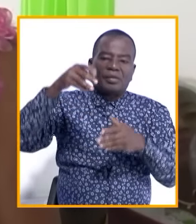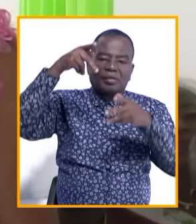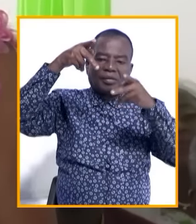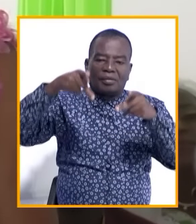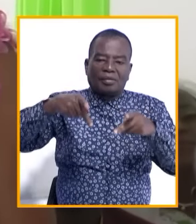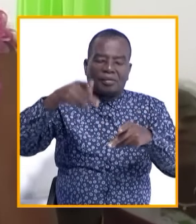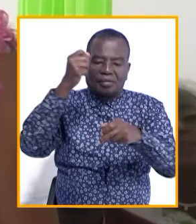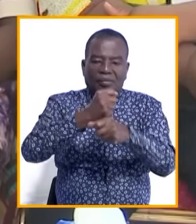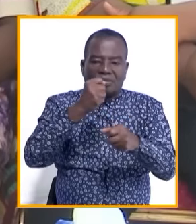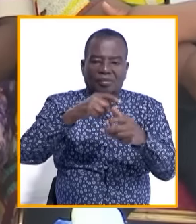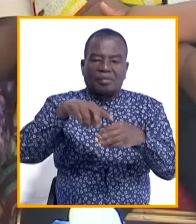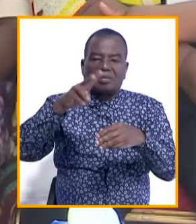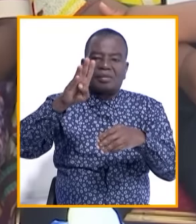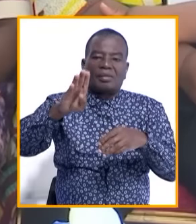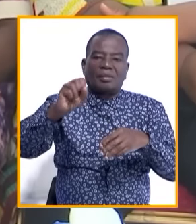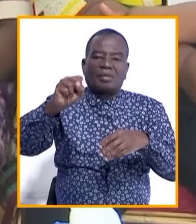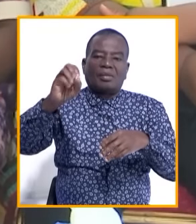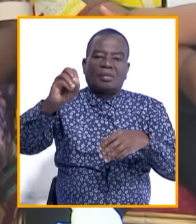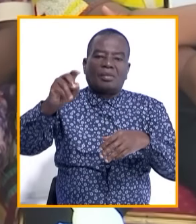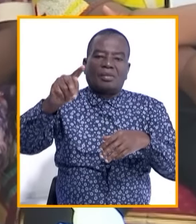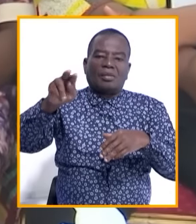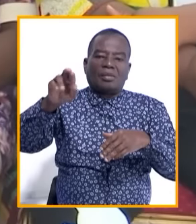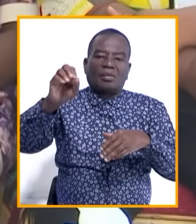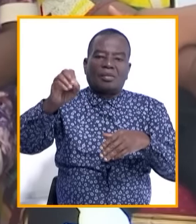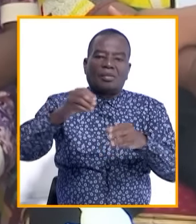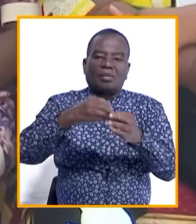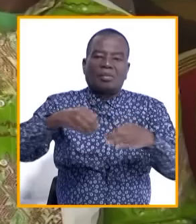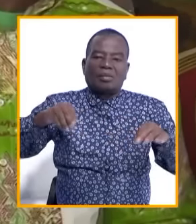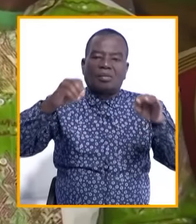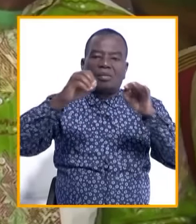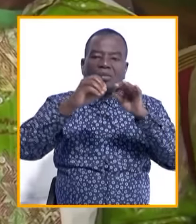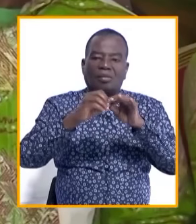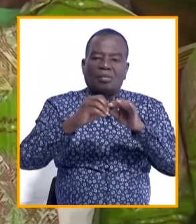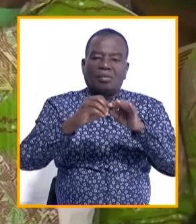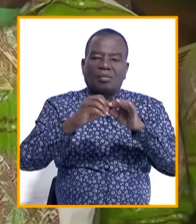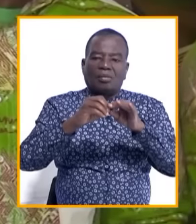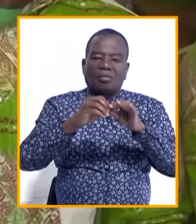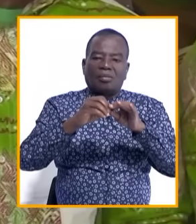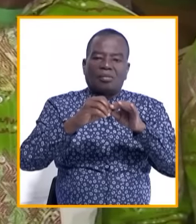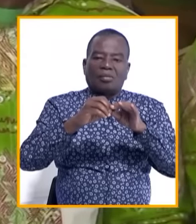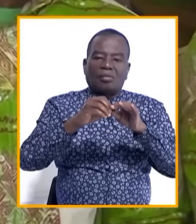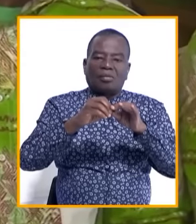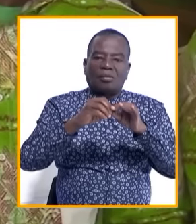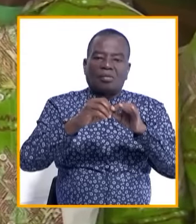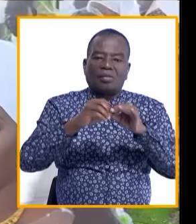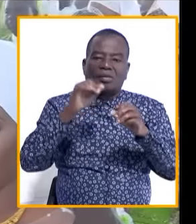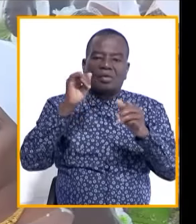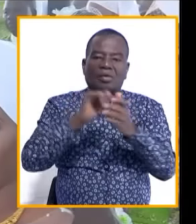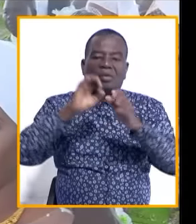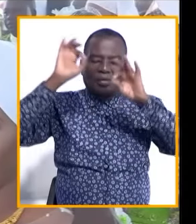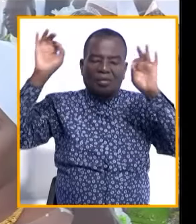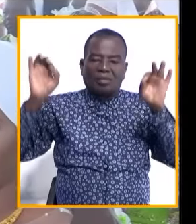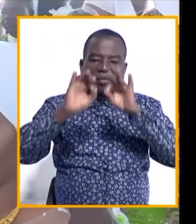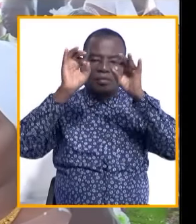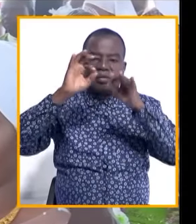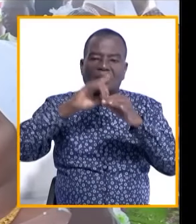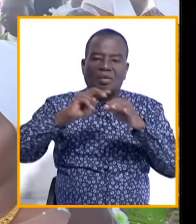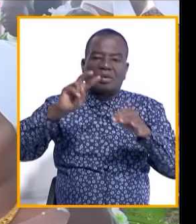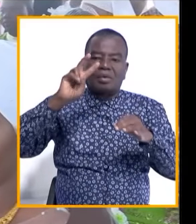129 agents entrent dans les liens du mariage au cours d'une cérémonie spéciale organisée par la Société des Transports Abidjanais,